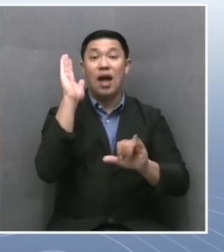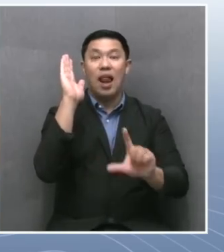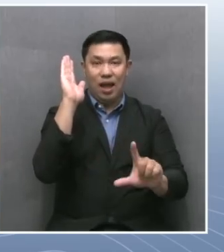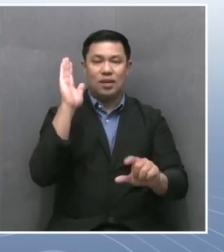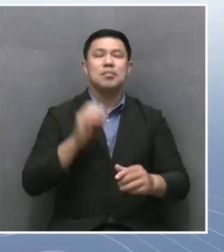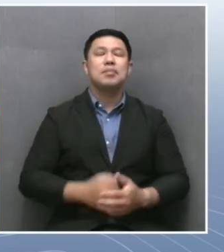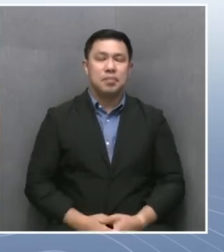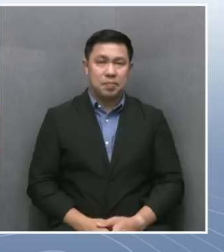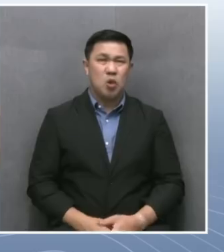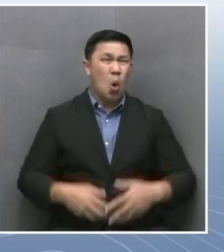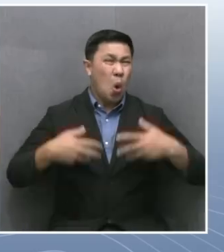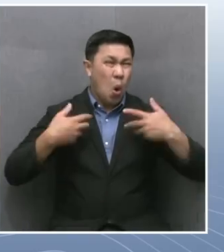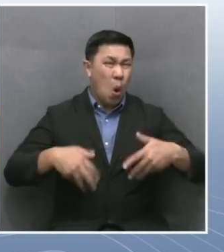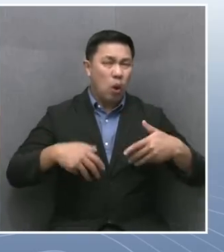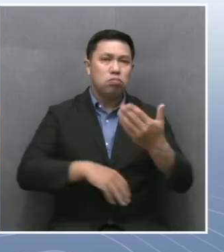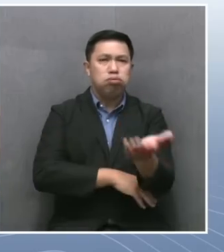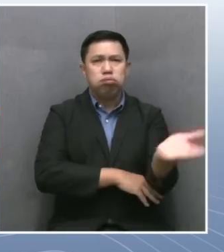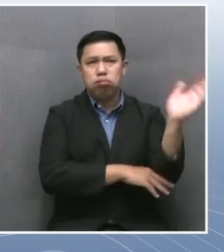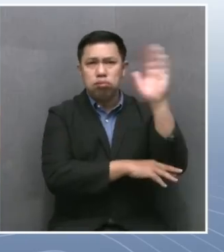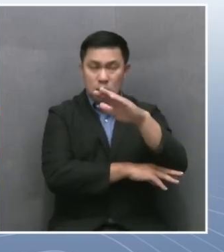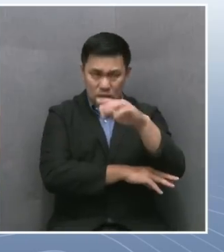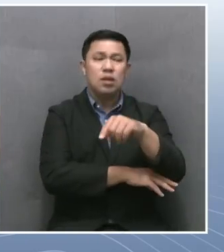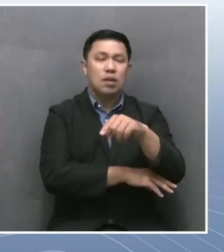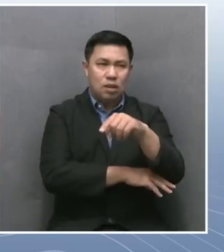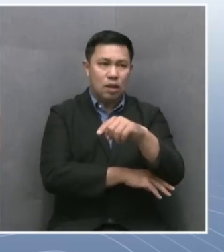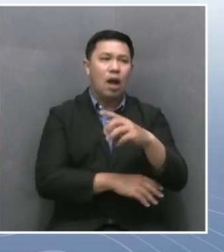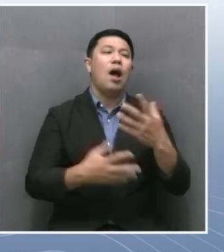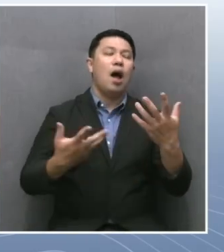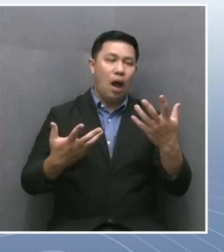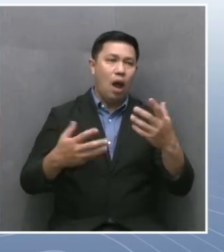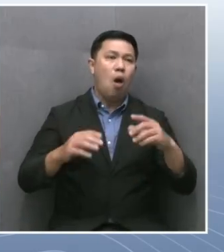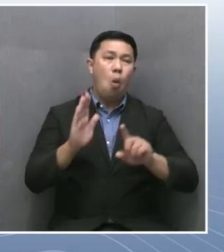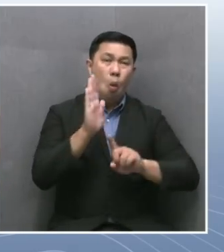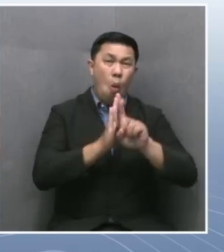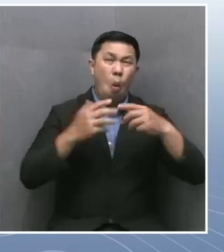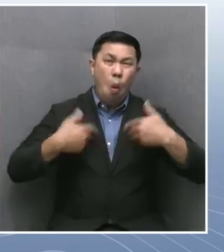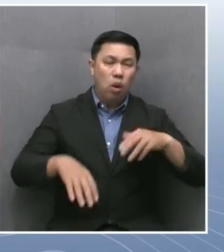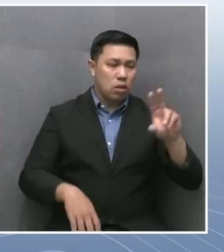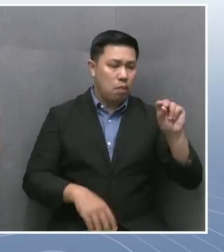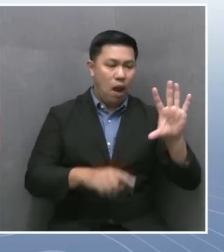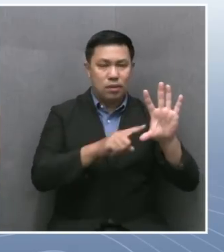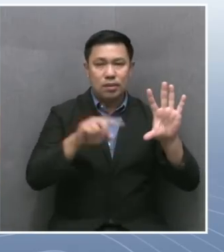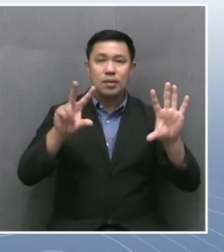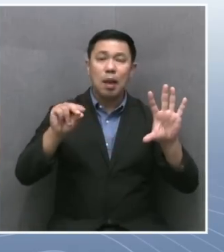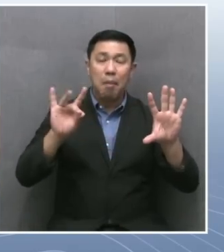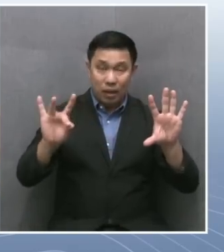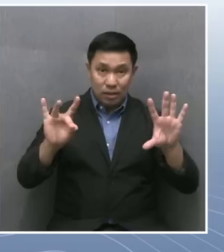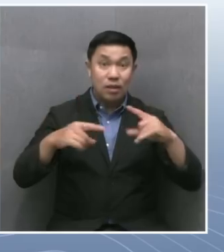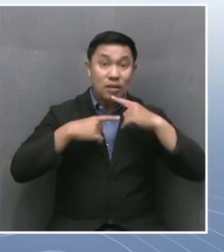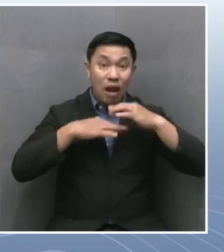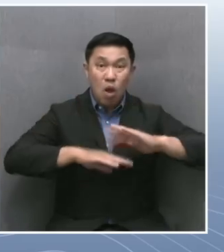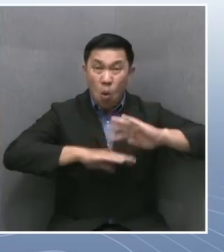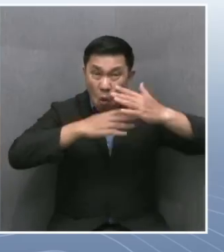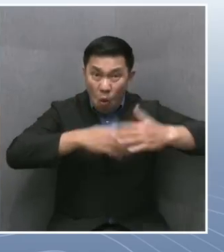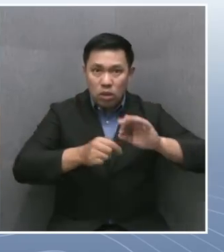โดยจะมีอากาศร้อนในตอนกลางวันอุณหภูมิสูงสุด 35-38องศเซซทะเลมีคลื่นสูงประมาณ